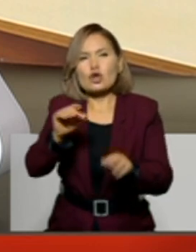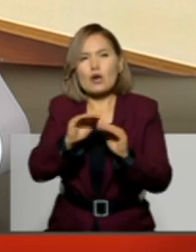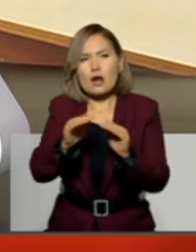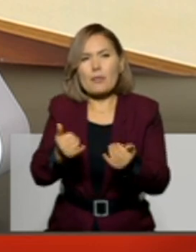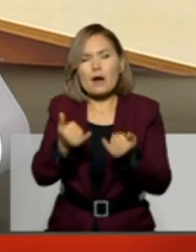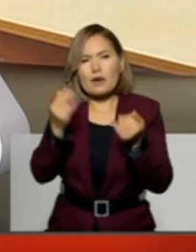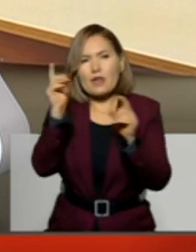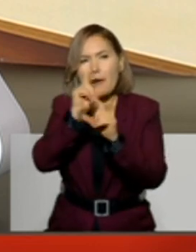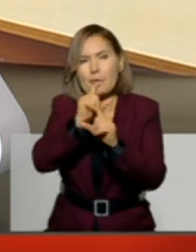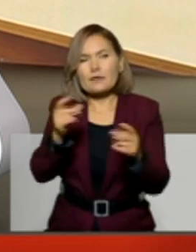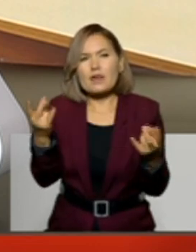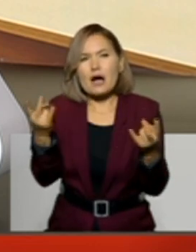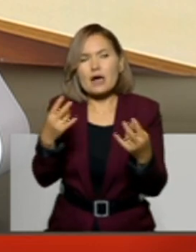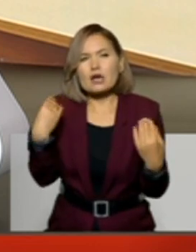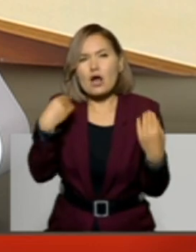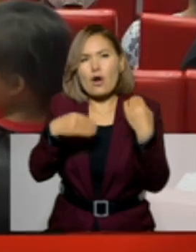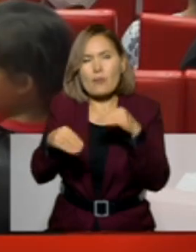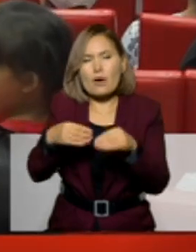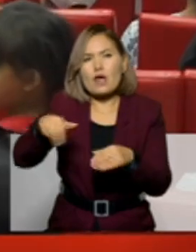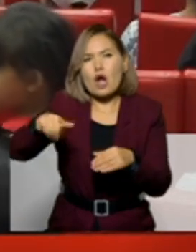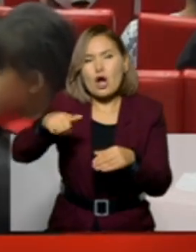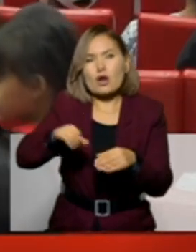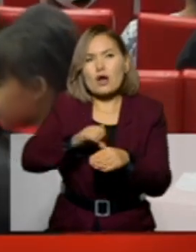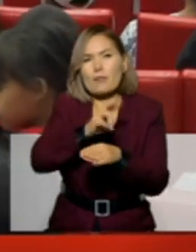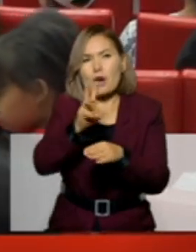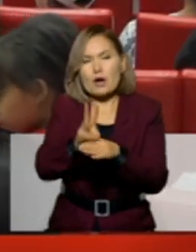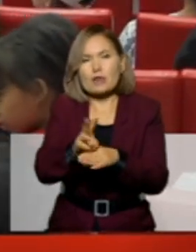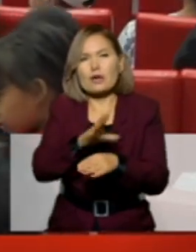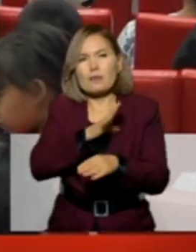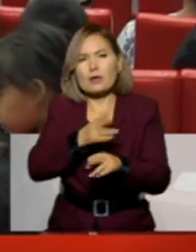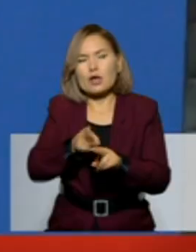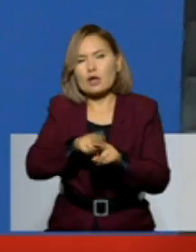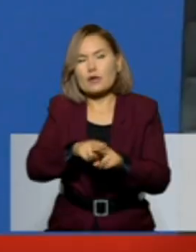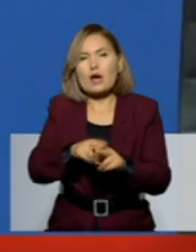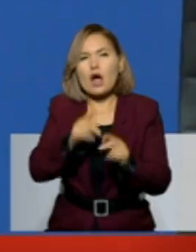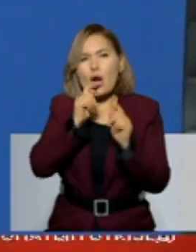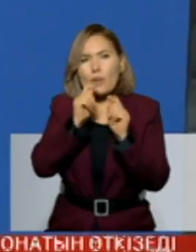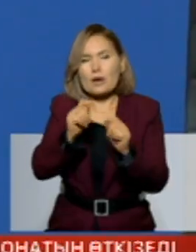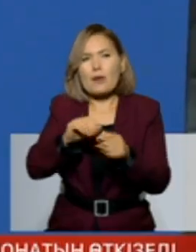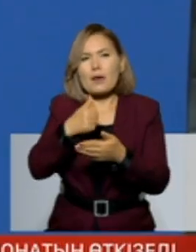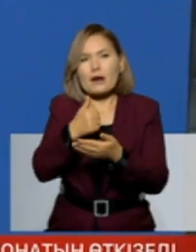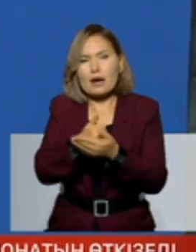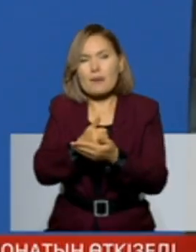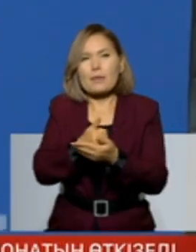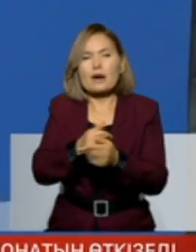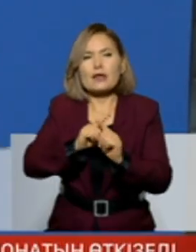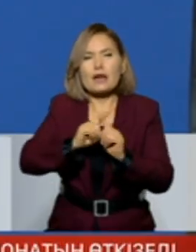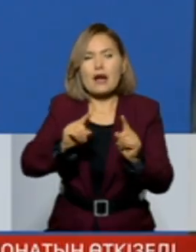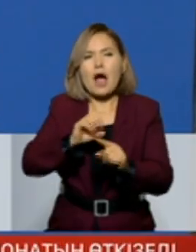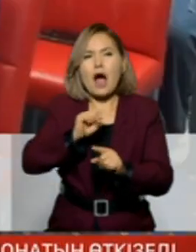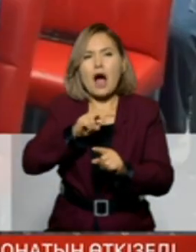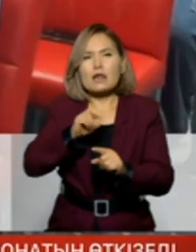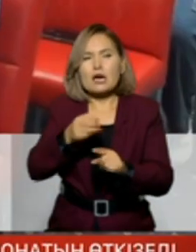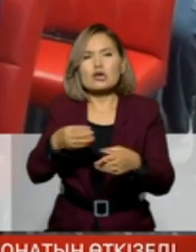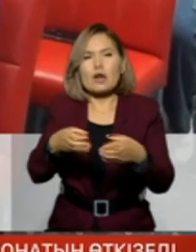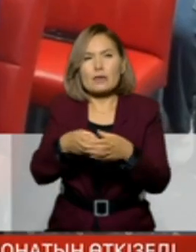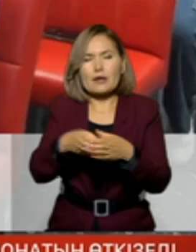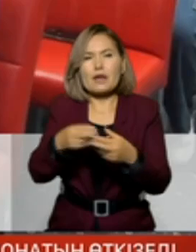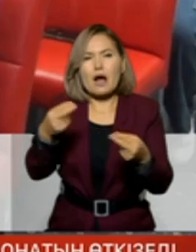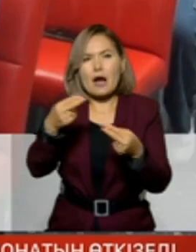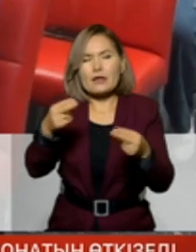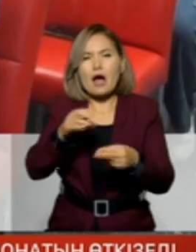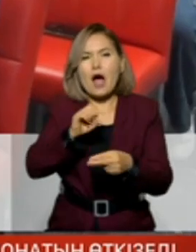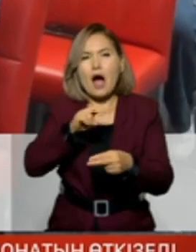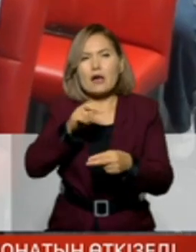оқушыға мектепке қажет құралдар толтырылған 100 сөмке таратты. Бұл тартудың басты ерекшелігі алаш топтамасы деп